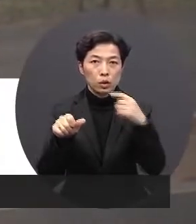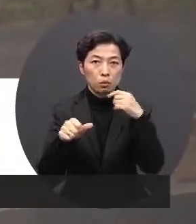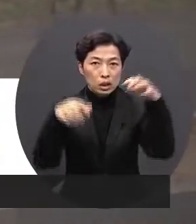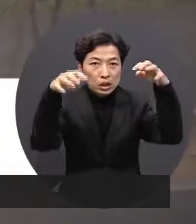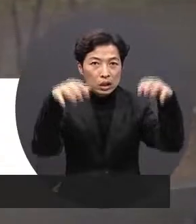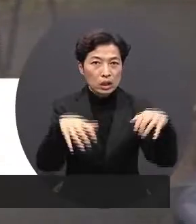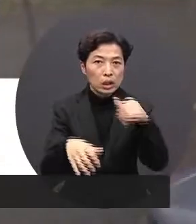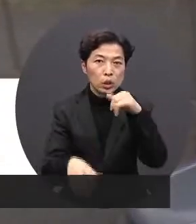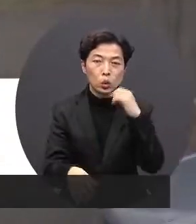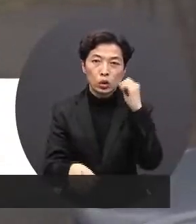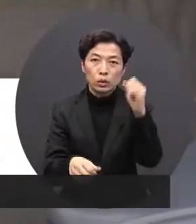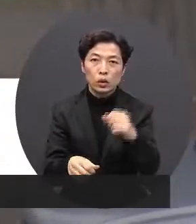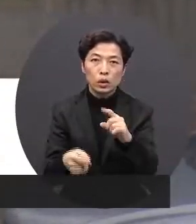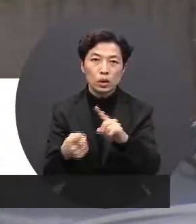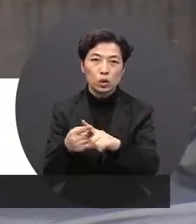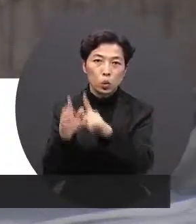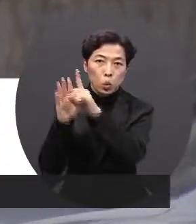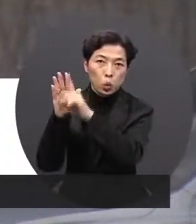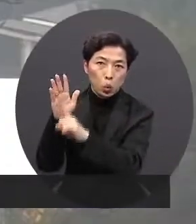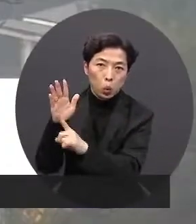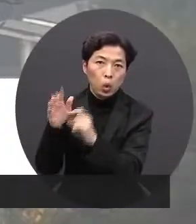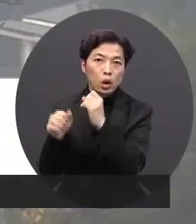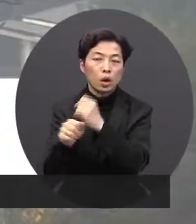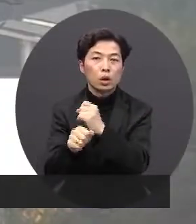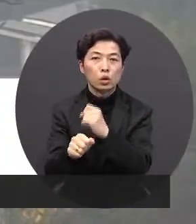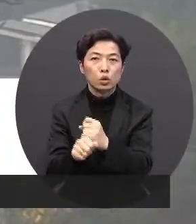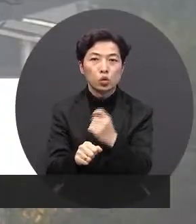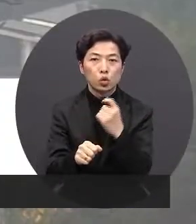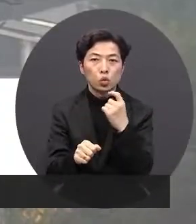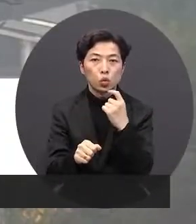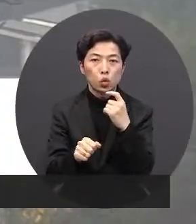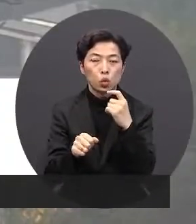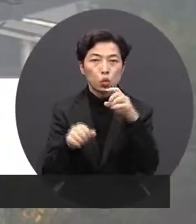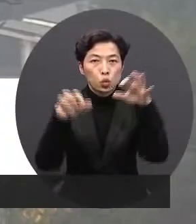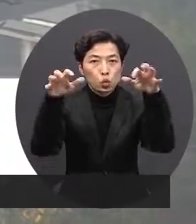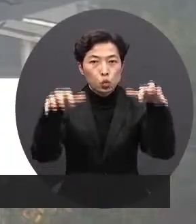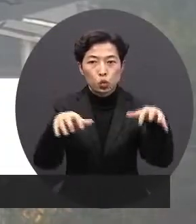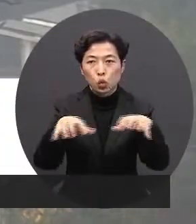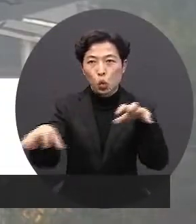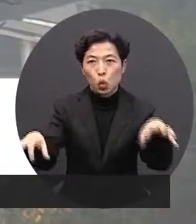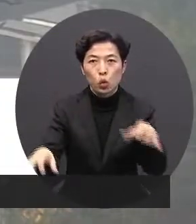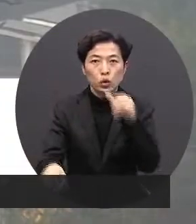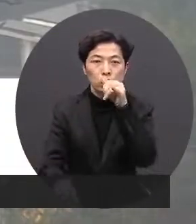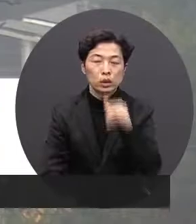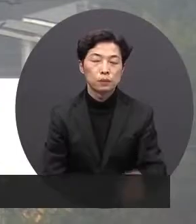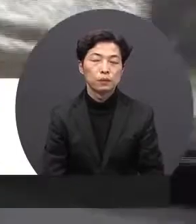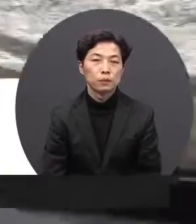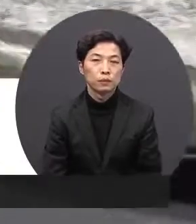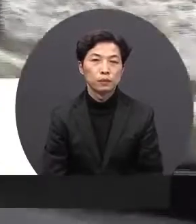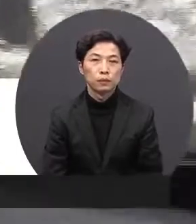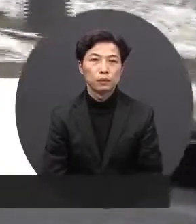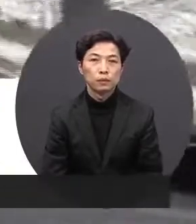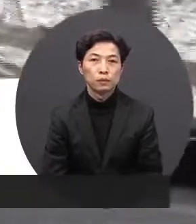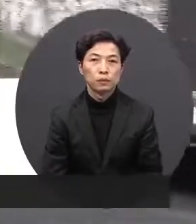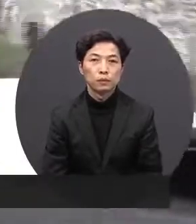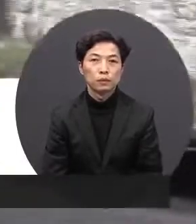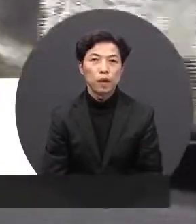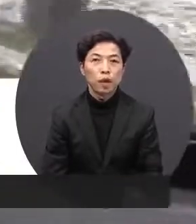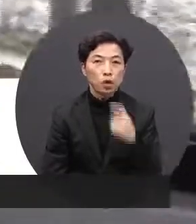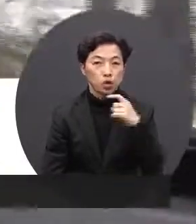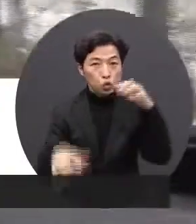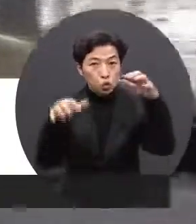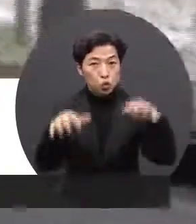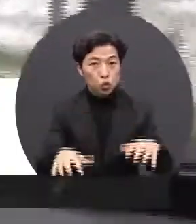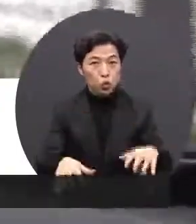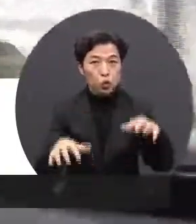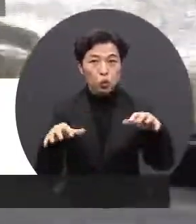내리겠고 새벽에는 기온이 0도 가까이 떨어지면서 곳에 따라 눈으로 바뀌어 내리겠습니다. 예상